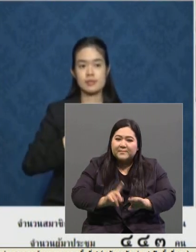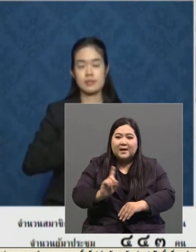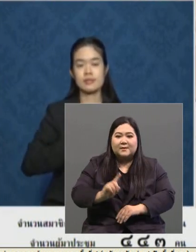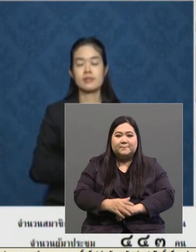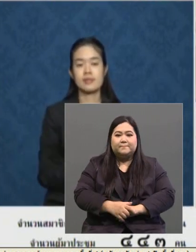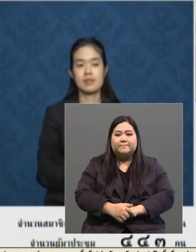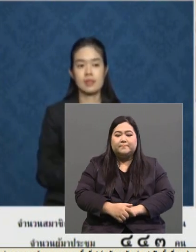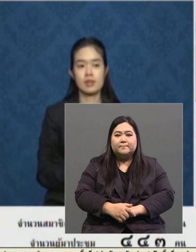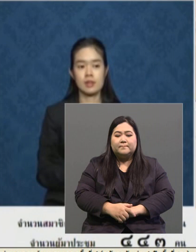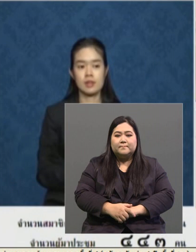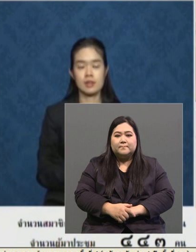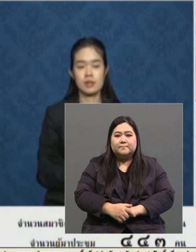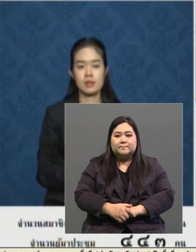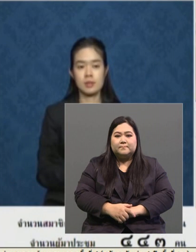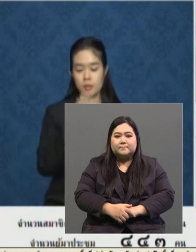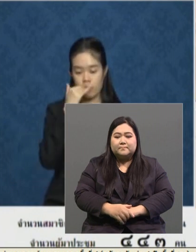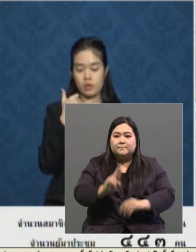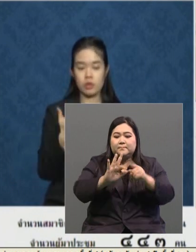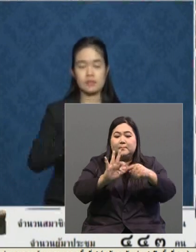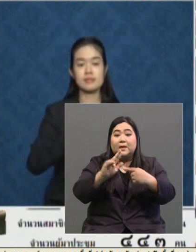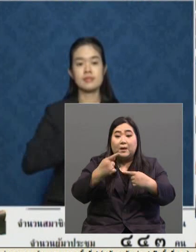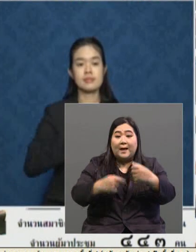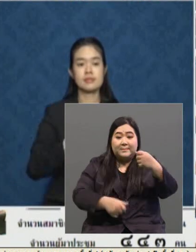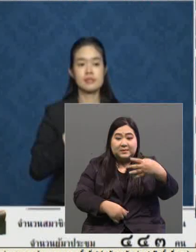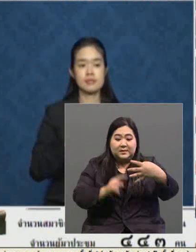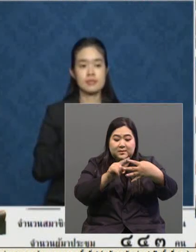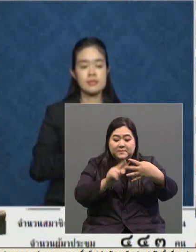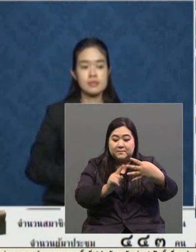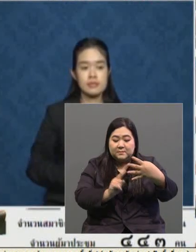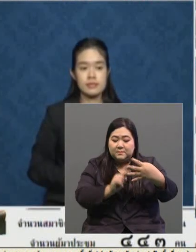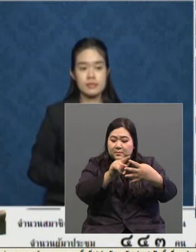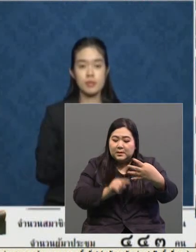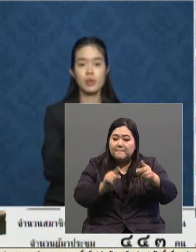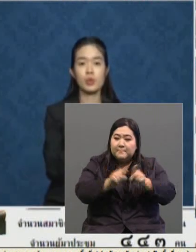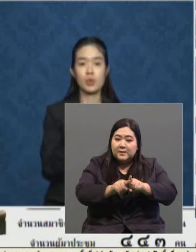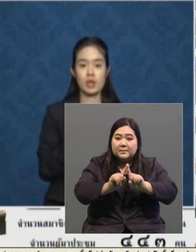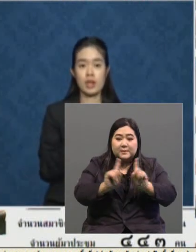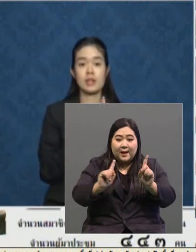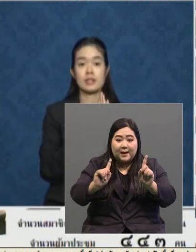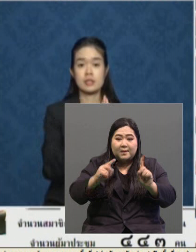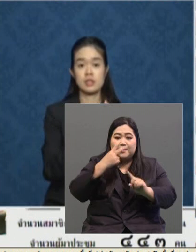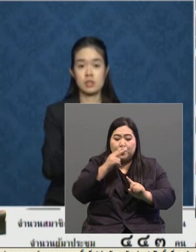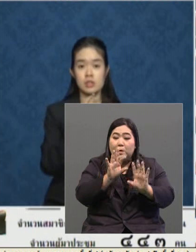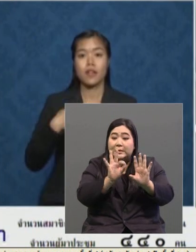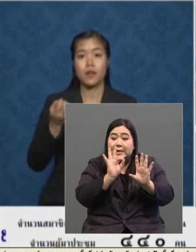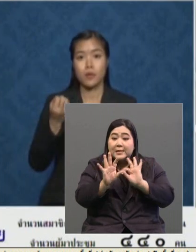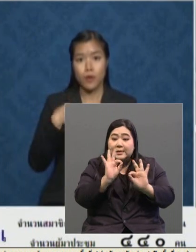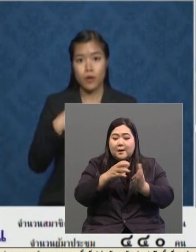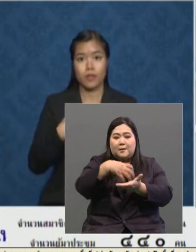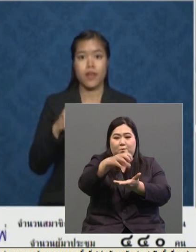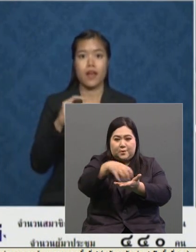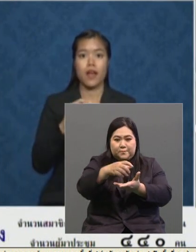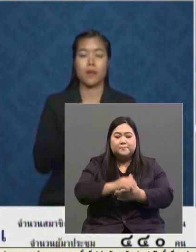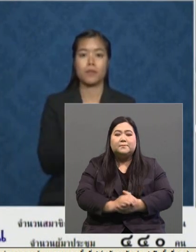ฉะนั้นไปดูกันดีกว่าว่าในส่วนของ 4ร่างที่บอกไปมีความเหมือนและแตกต่างกันอย่างไรบ้างเรายกมาเป็นประเด็นเท่านั้นนะบางประเด็นนะ